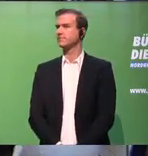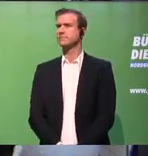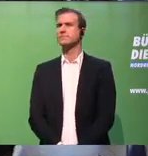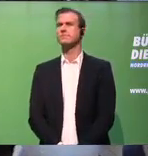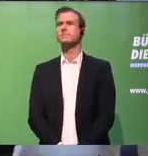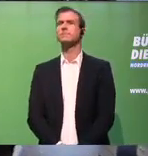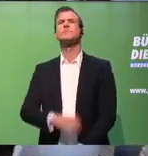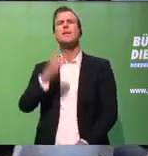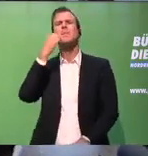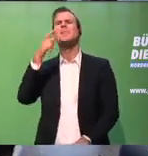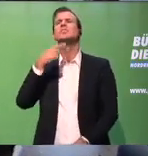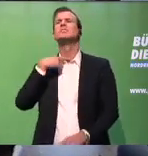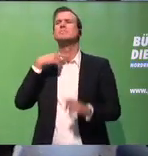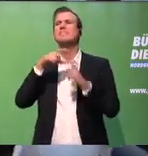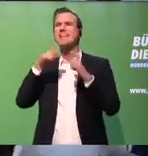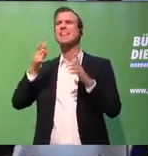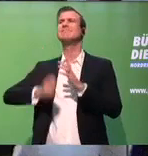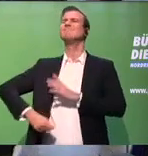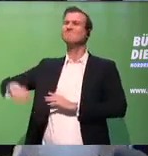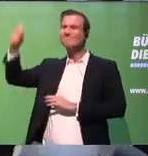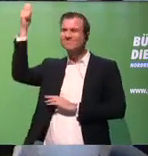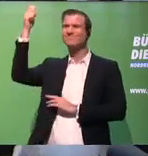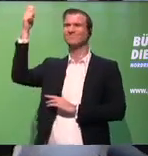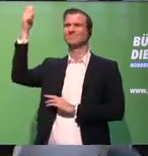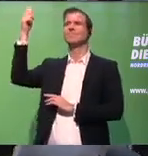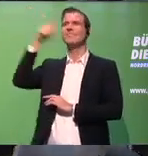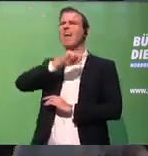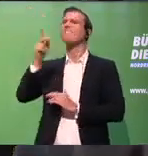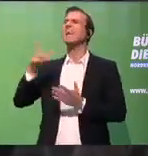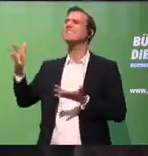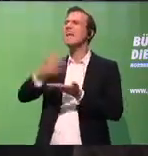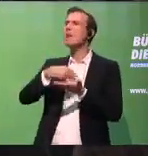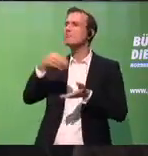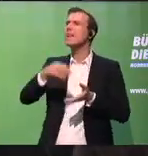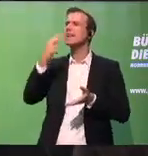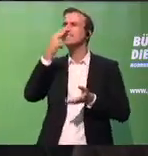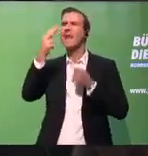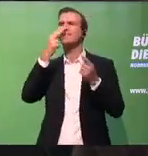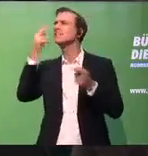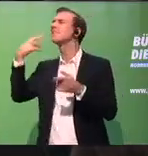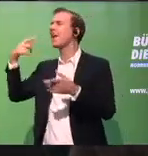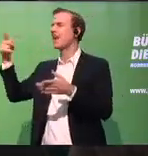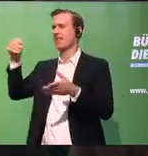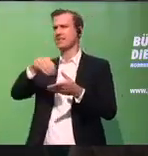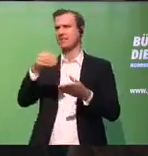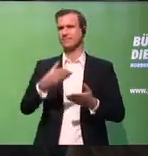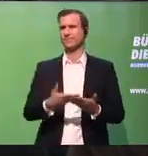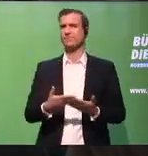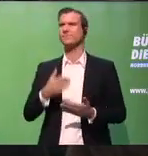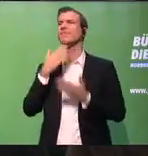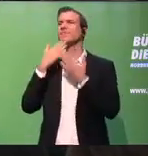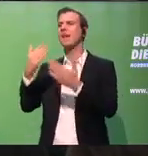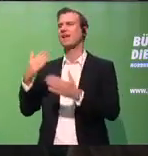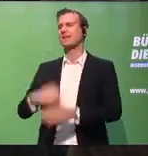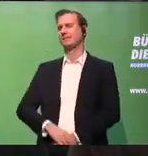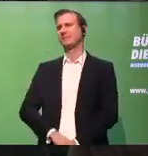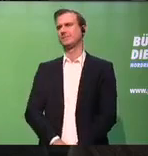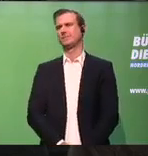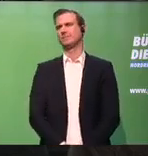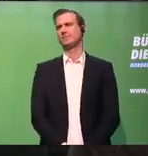Bitte haltet eure Stimmzettel deutlich hoch, damit die Einsammler das auch sehen können. Danke.